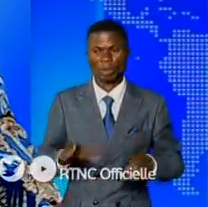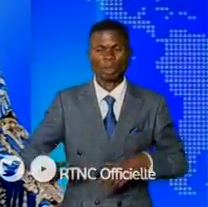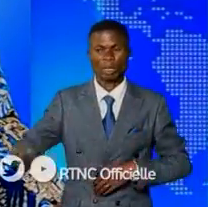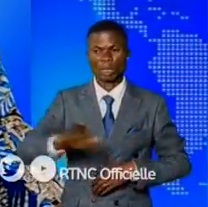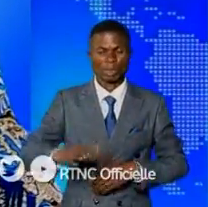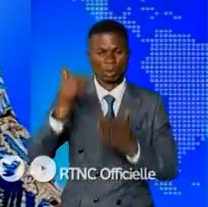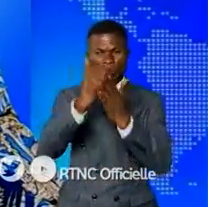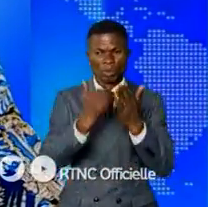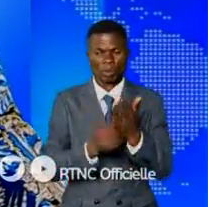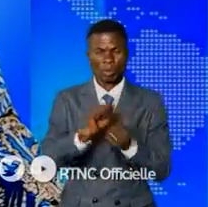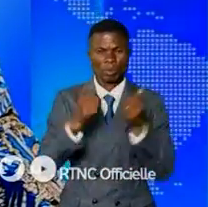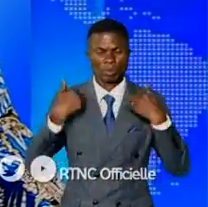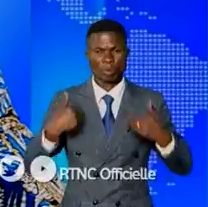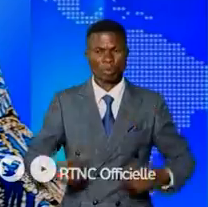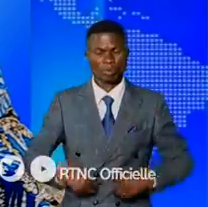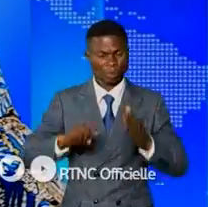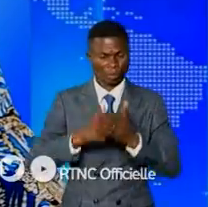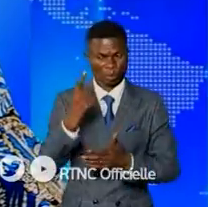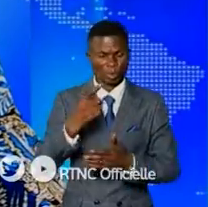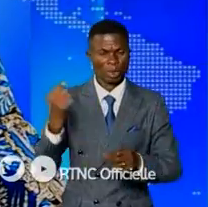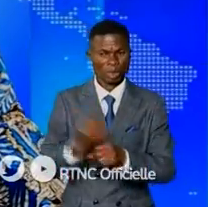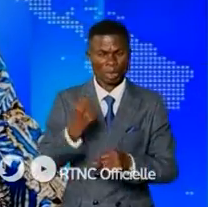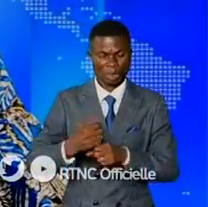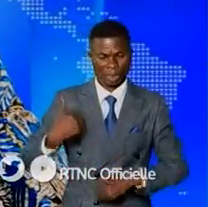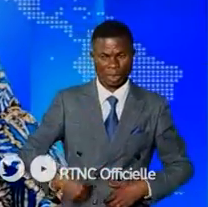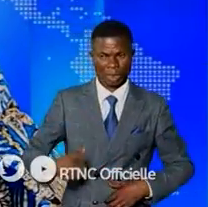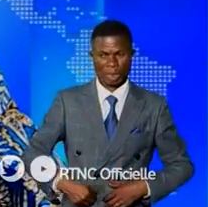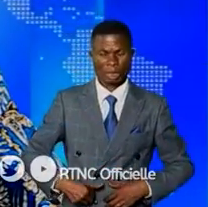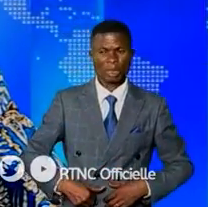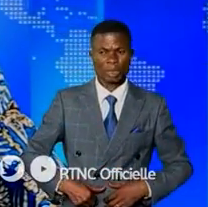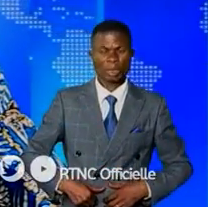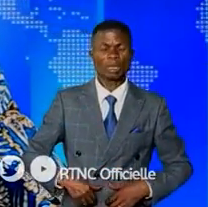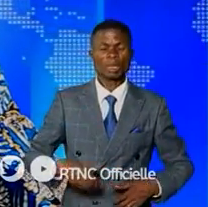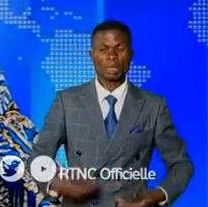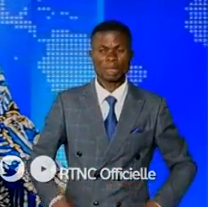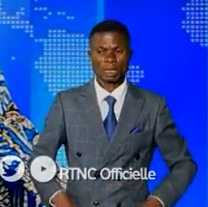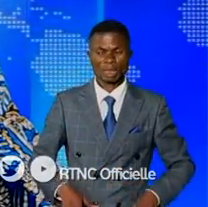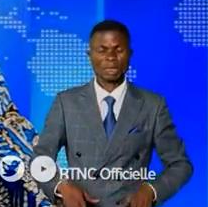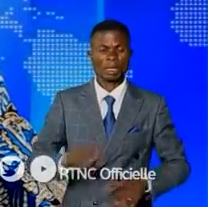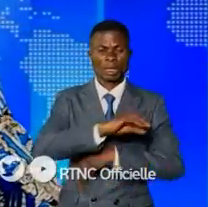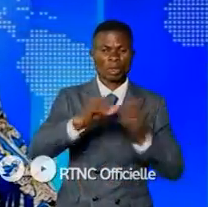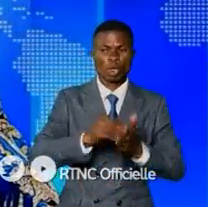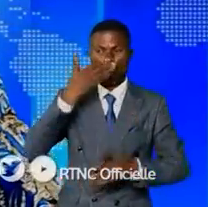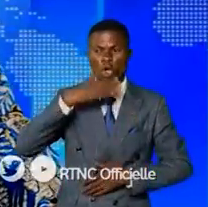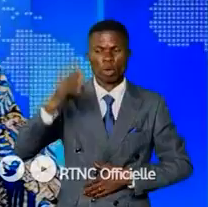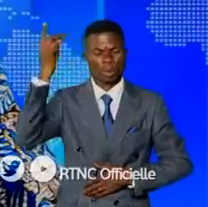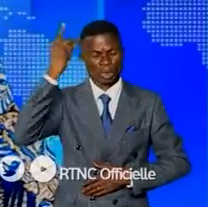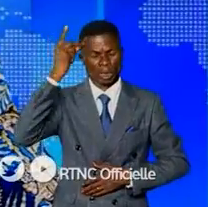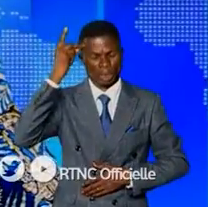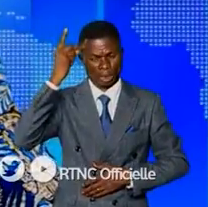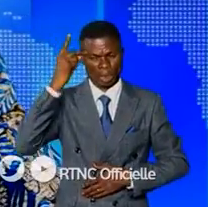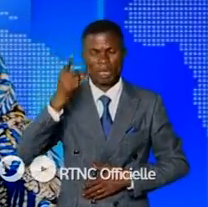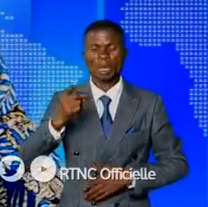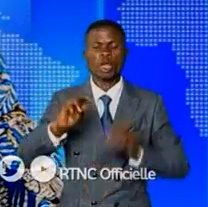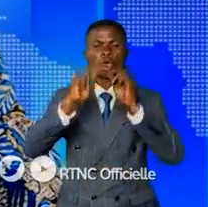a enregistré dans le domaine sanitaire sa toute première opération d'endoscopie cérébrale. C'était au centre médical de Kinshasa avec une